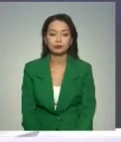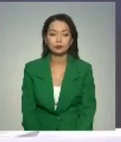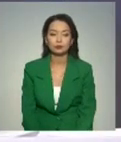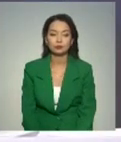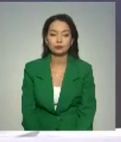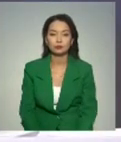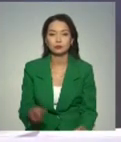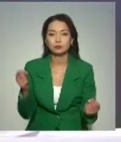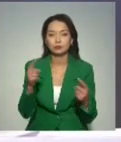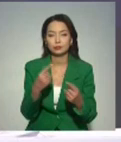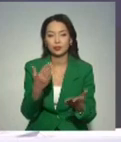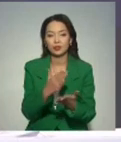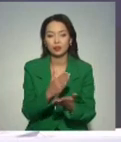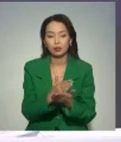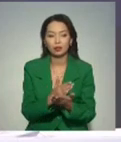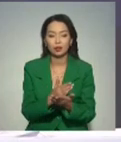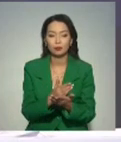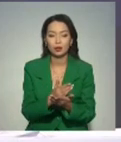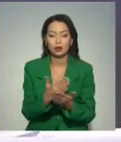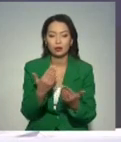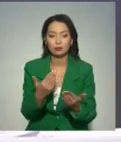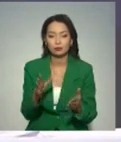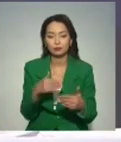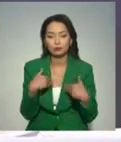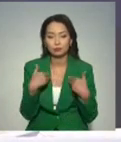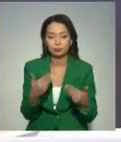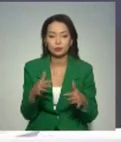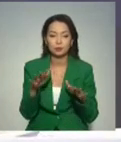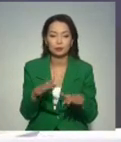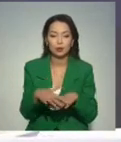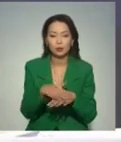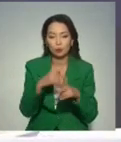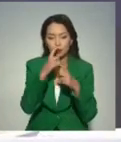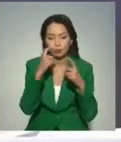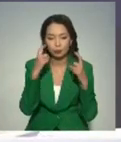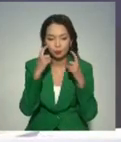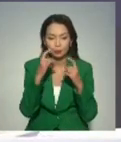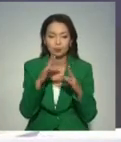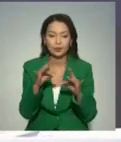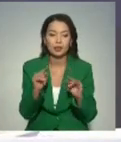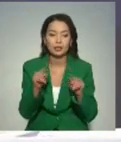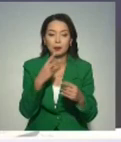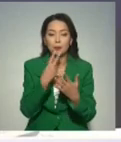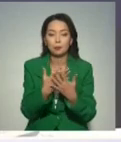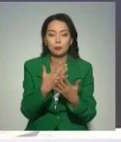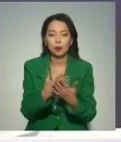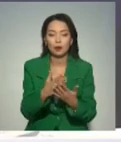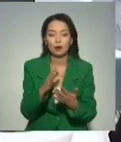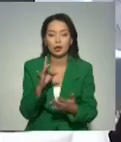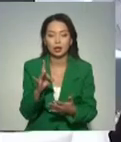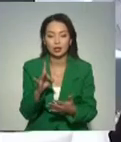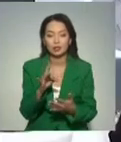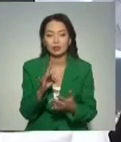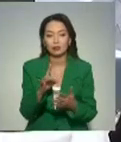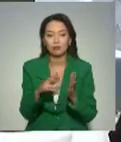В соответствии с действующими ограничениями рекомендуем носить маску в местах массового скопления людей при зарегистрированном показателе R выше единицы